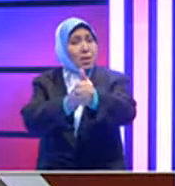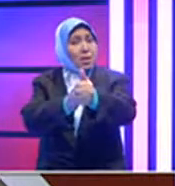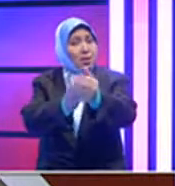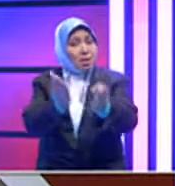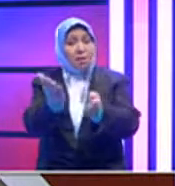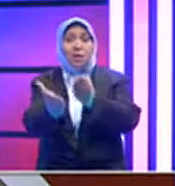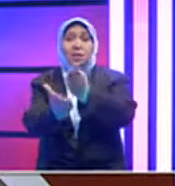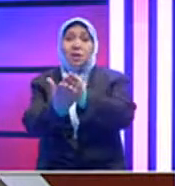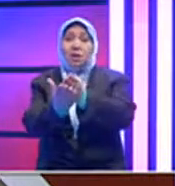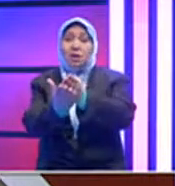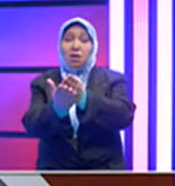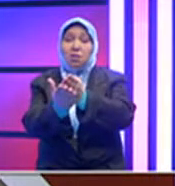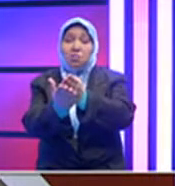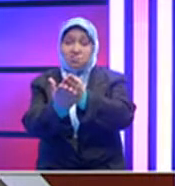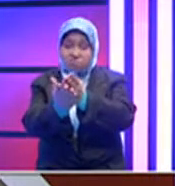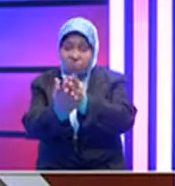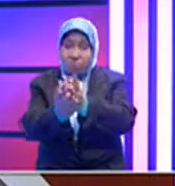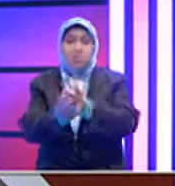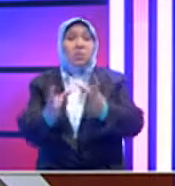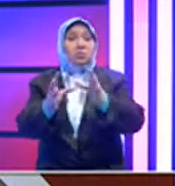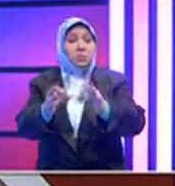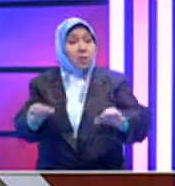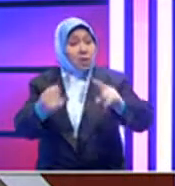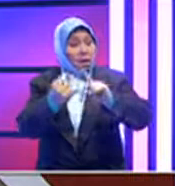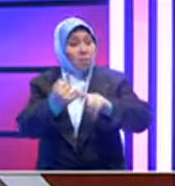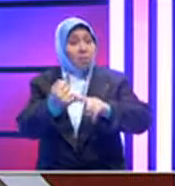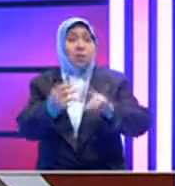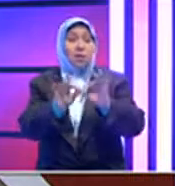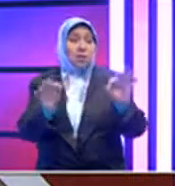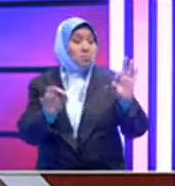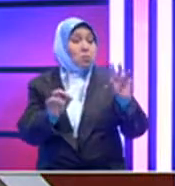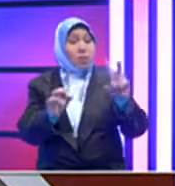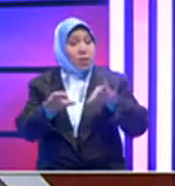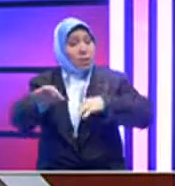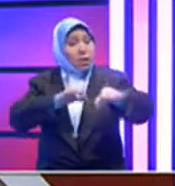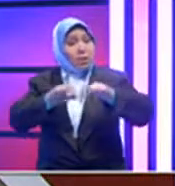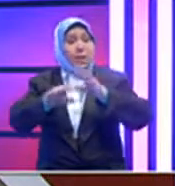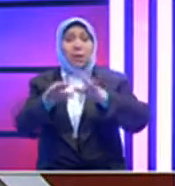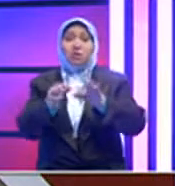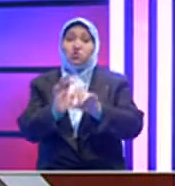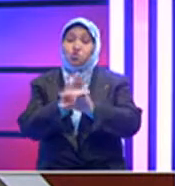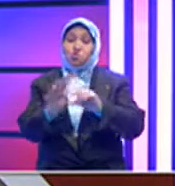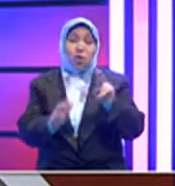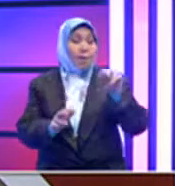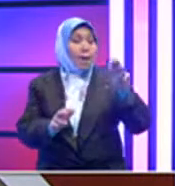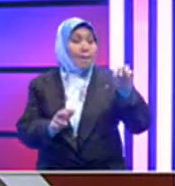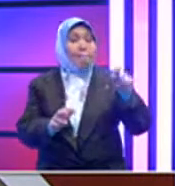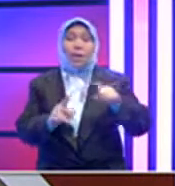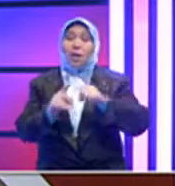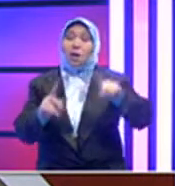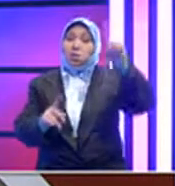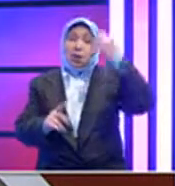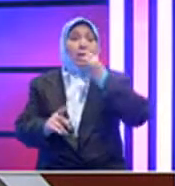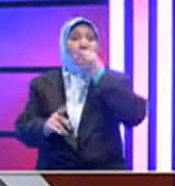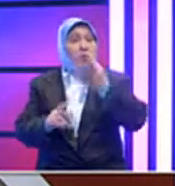Hidayah ini kesimpulan akhir pada ayat 52 yang sebenarnya juga diterangkan pada awal surah an-naml ini Rila Allah menyatakan